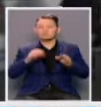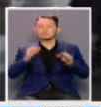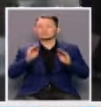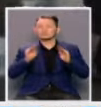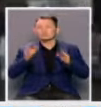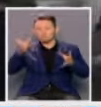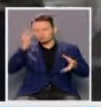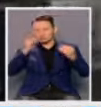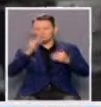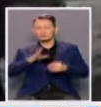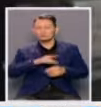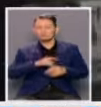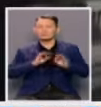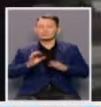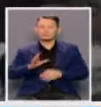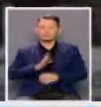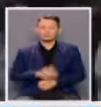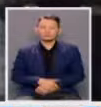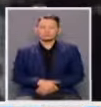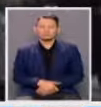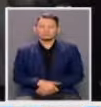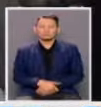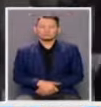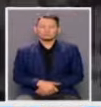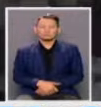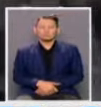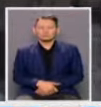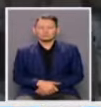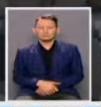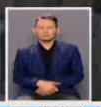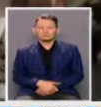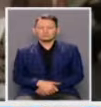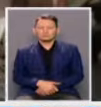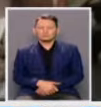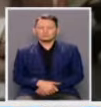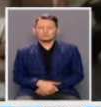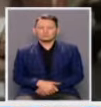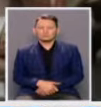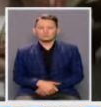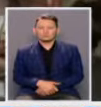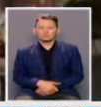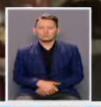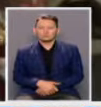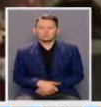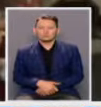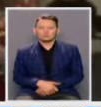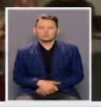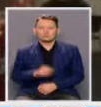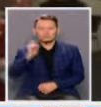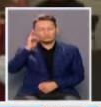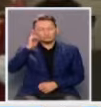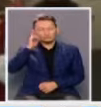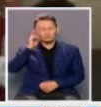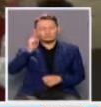мол шығармашылық азық жинадым, дейді суретші Камила Жапалова. Әр суретшінің арманы. Өйткені бұл